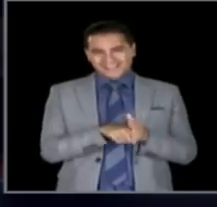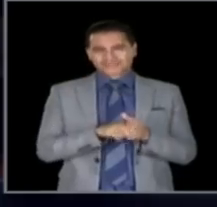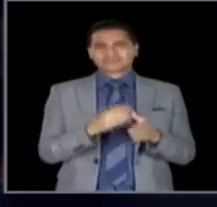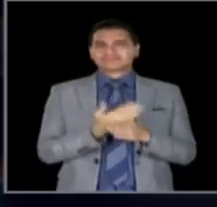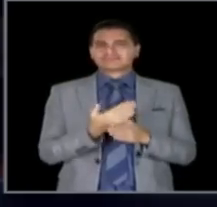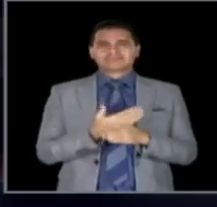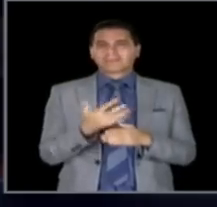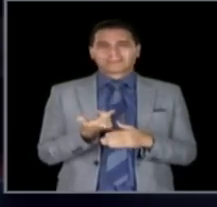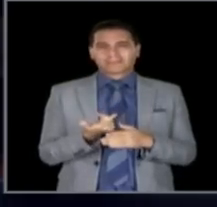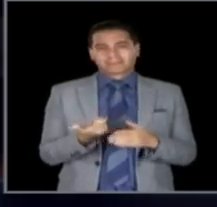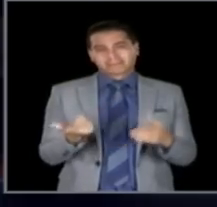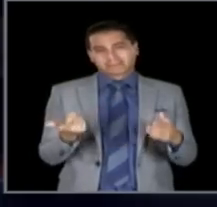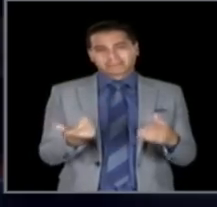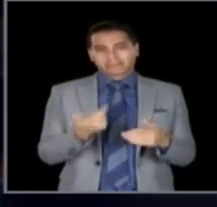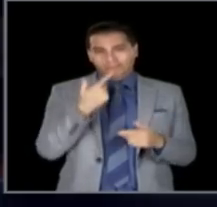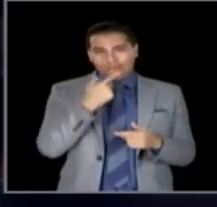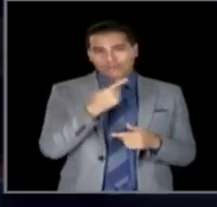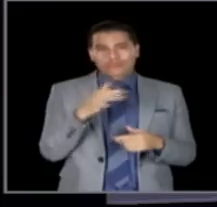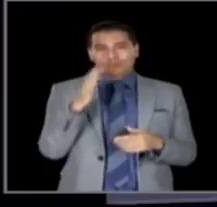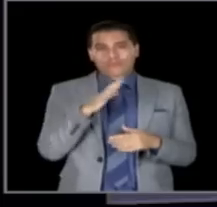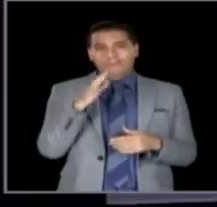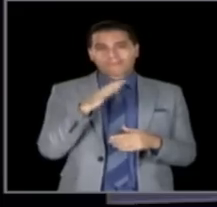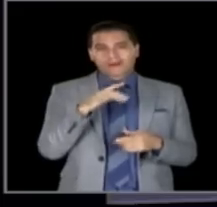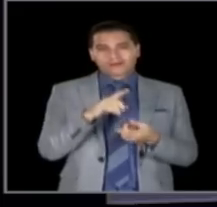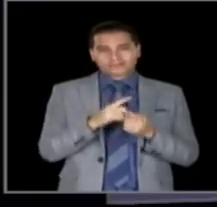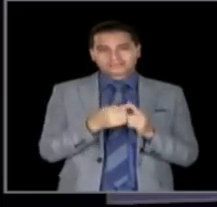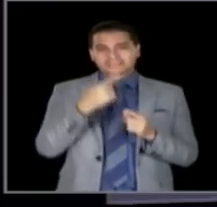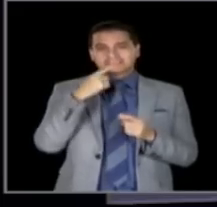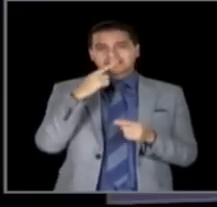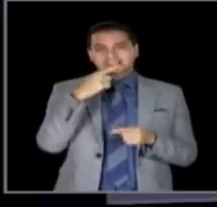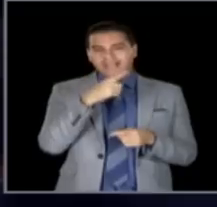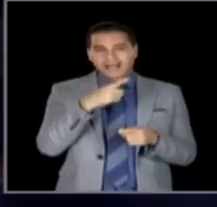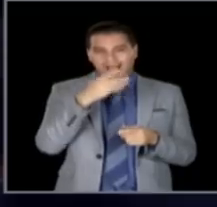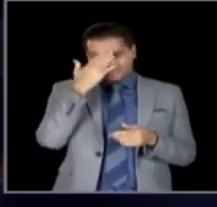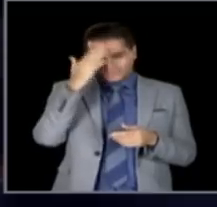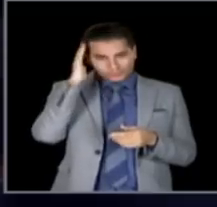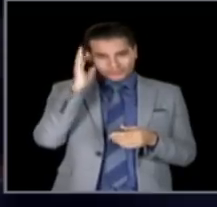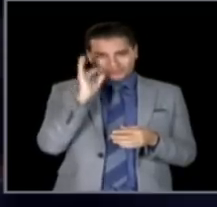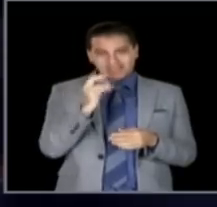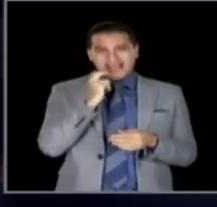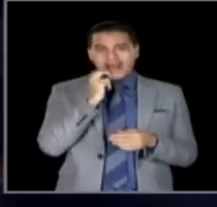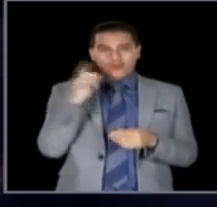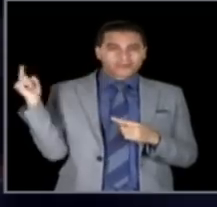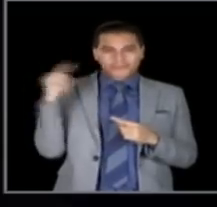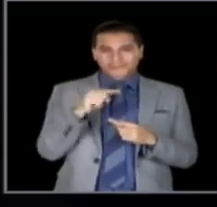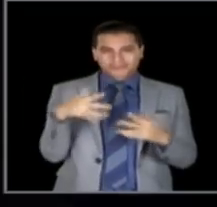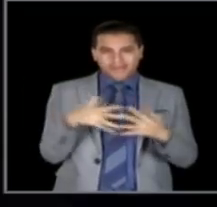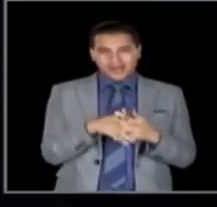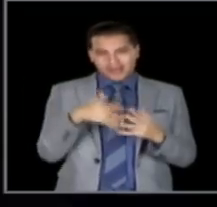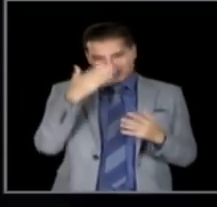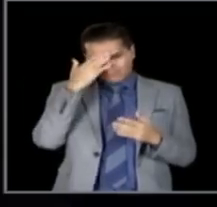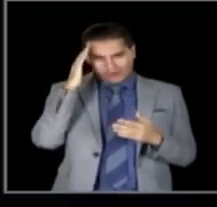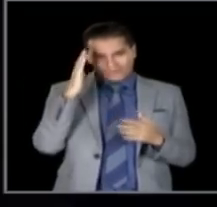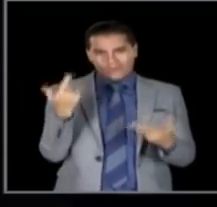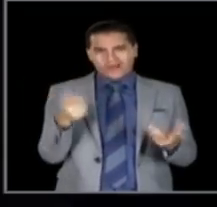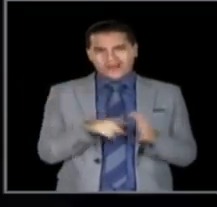ليه بس؟ قال أجنبية، ما هو اسكندرانية كلهم، وانت جيتي من القليوبية دخلتي عليهم فاعتبروكي بقى جاسوسة